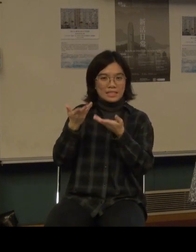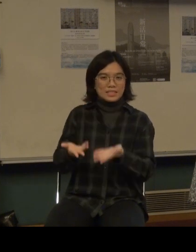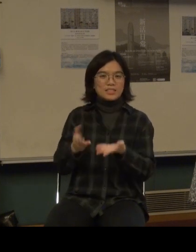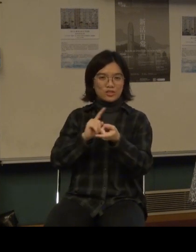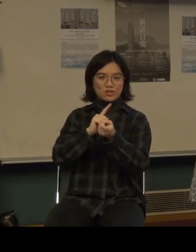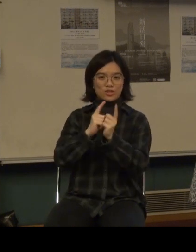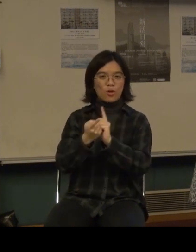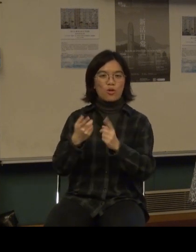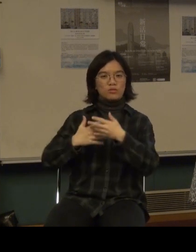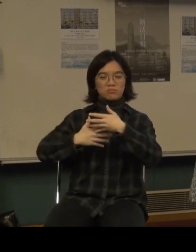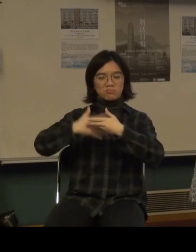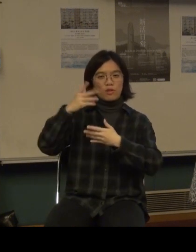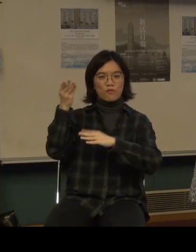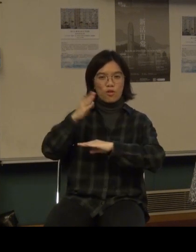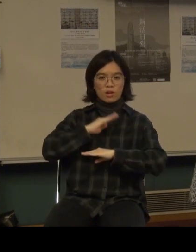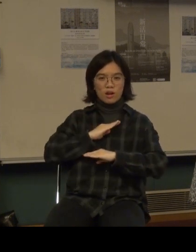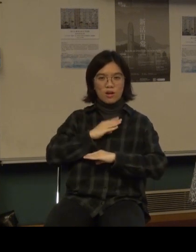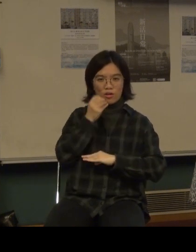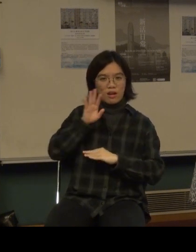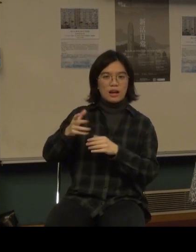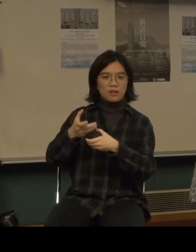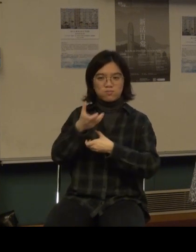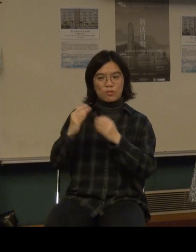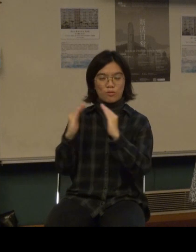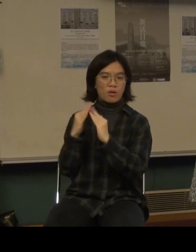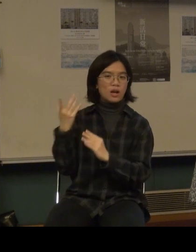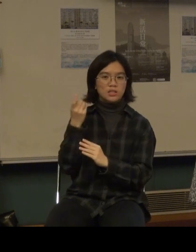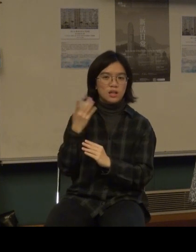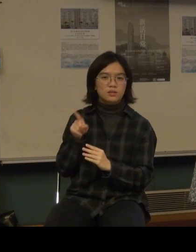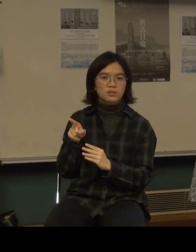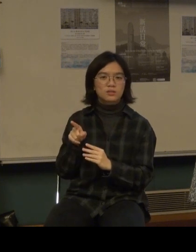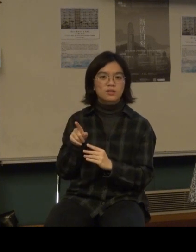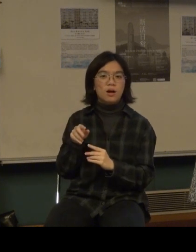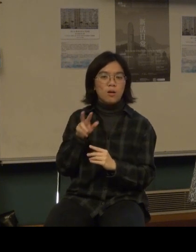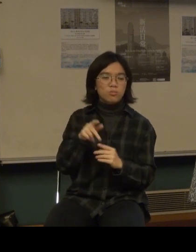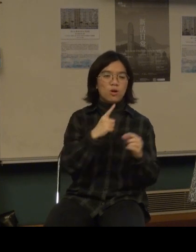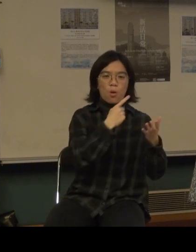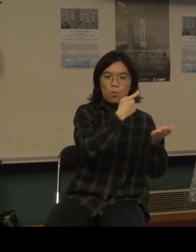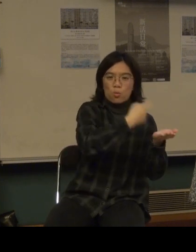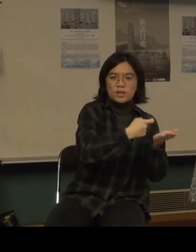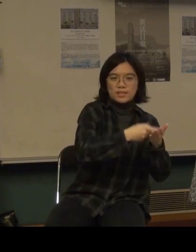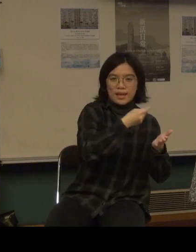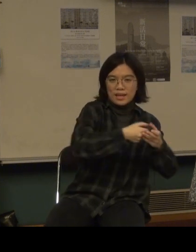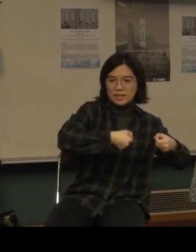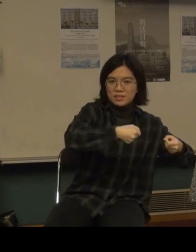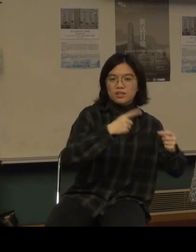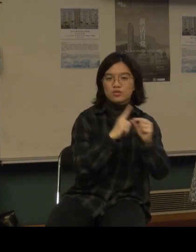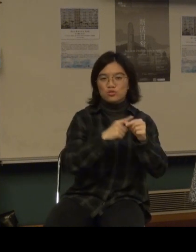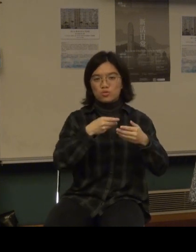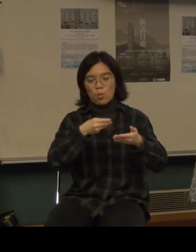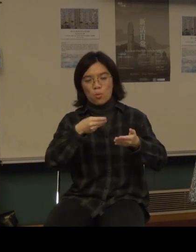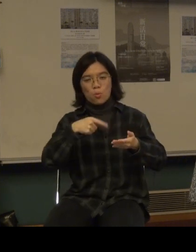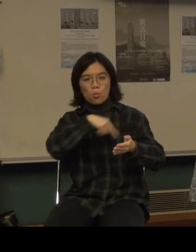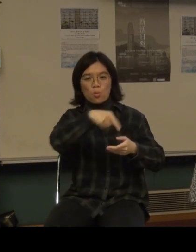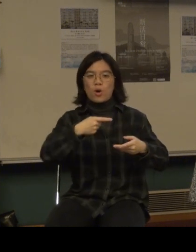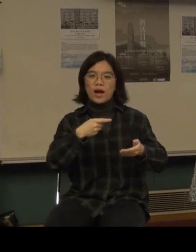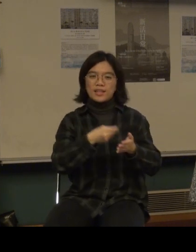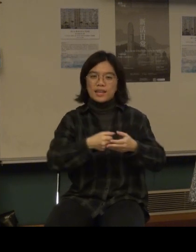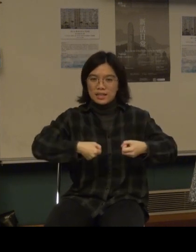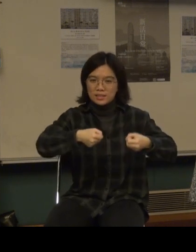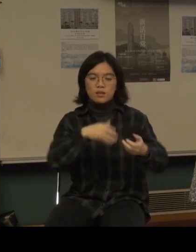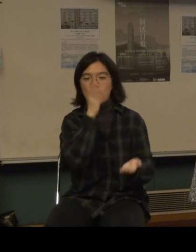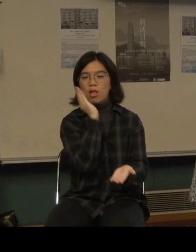港嘅消防局嚟嘅。咁啊，佢又冇曬嗰啲灣仔街市、中環街市嗰啲流線型嘅嘢啦，亦都咧摒棄咗咧